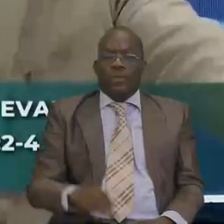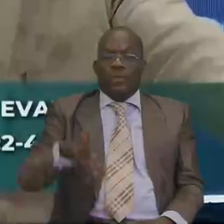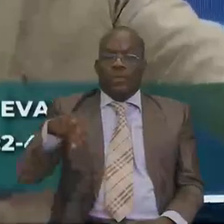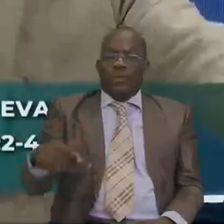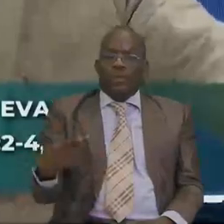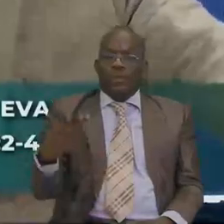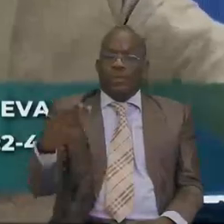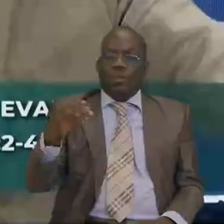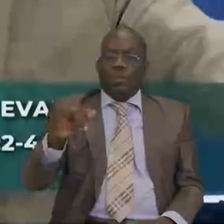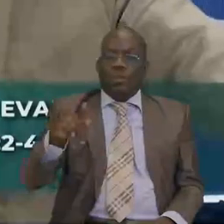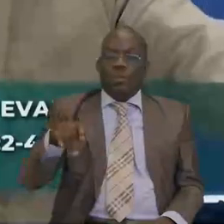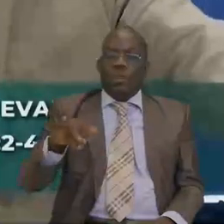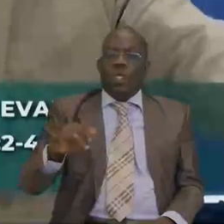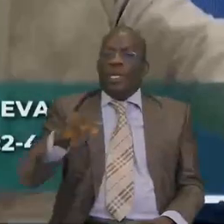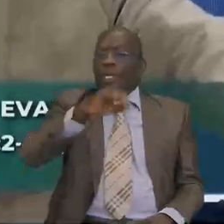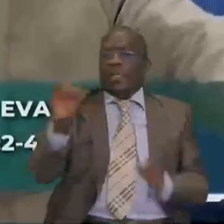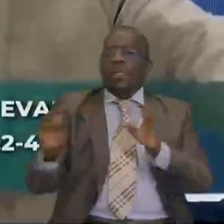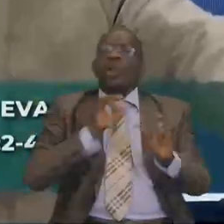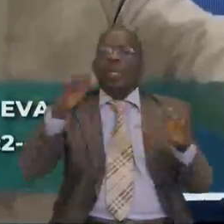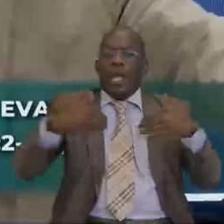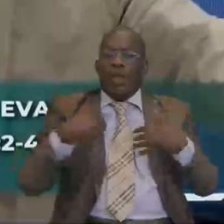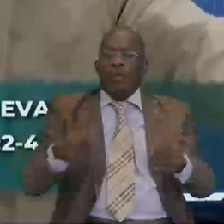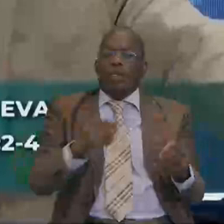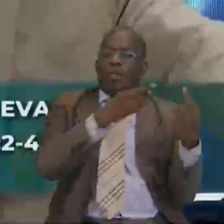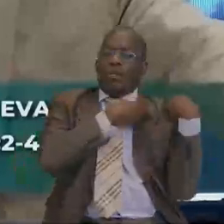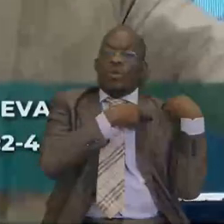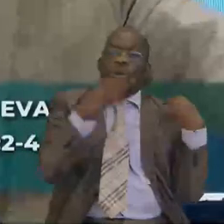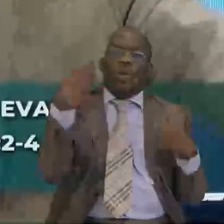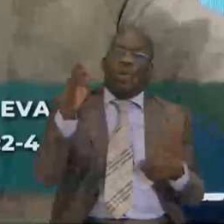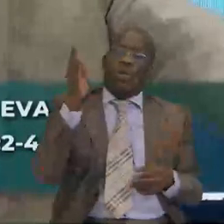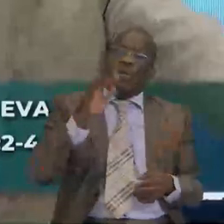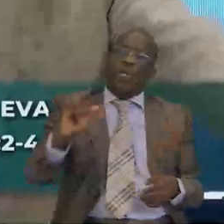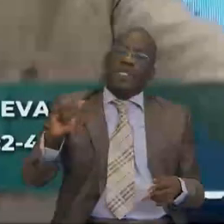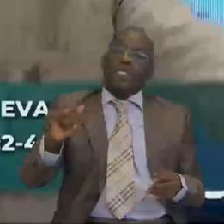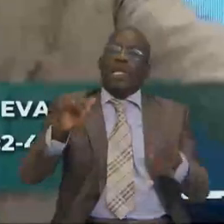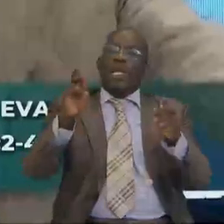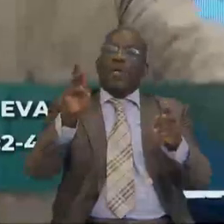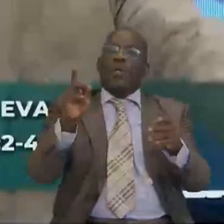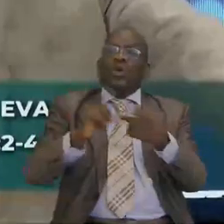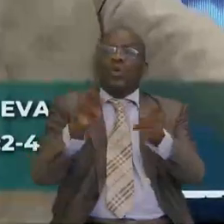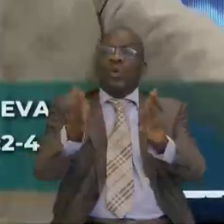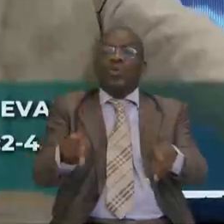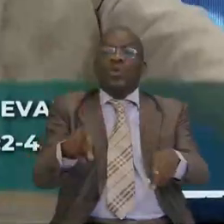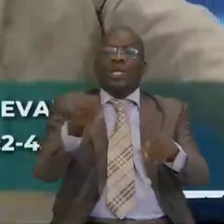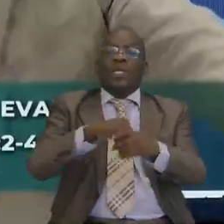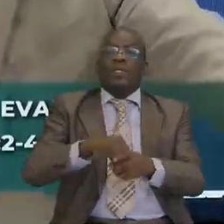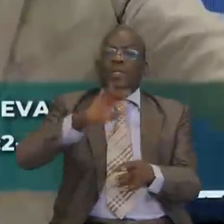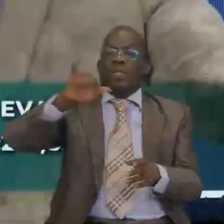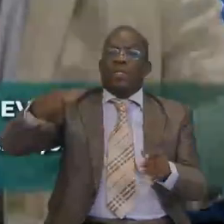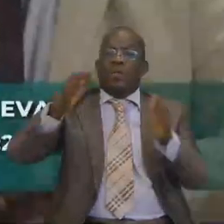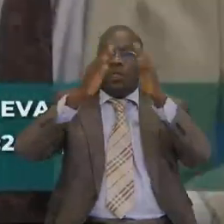Philippe n'avait pas le devoir d'évangéliser les communautés ou les villes quand il était à